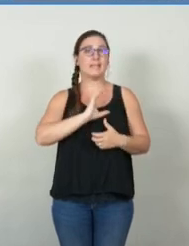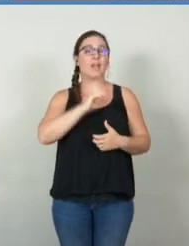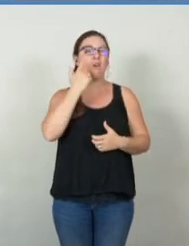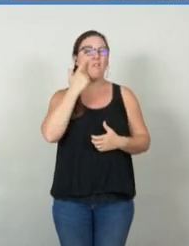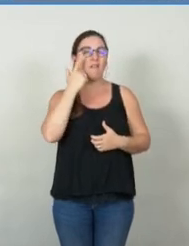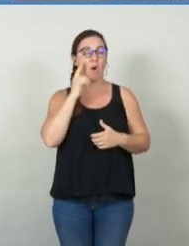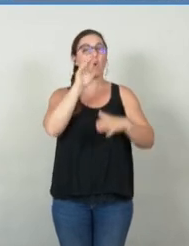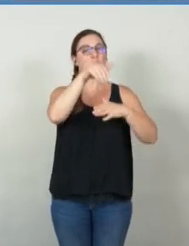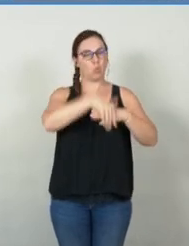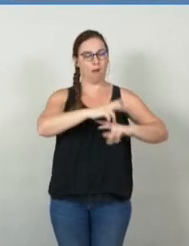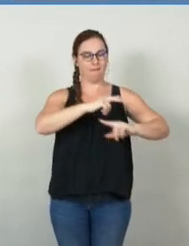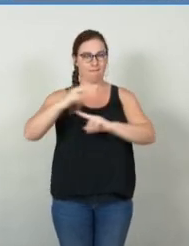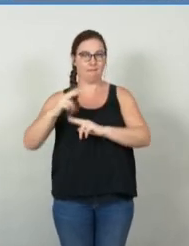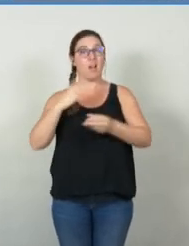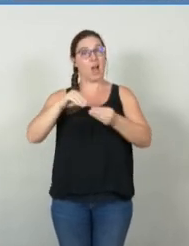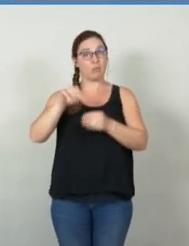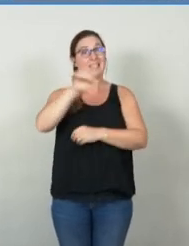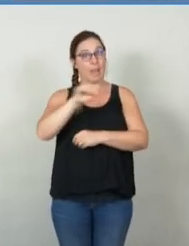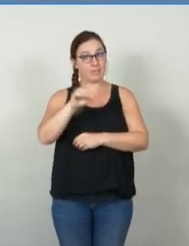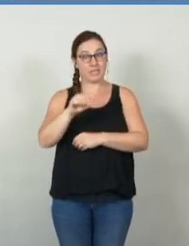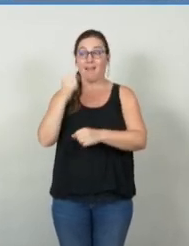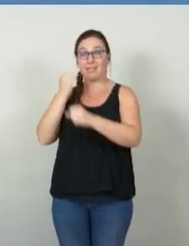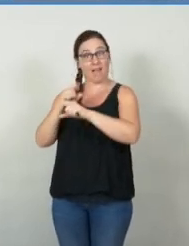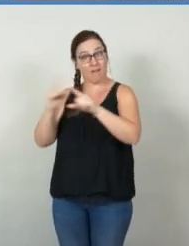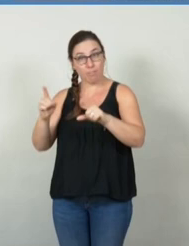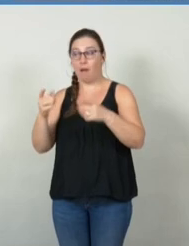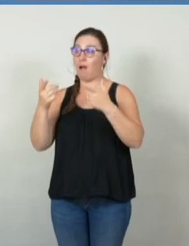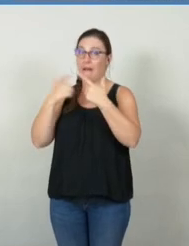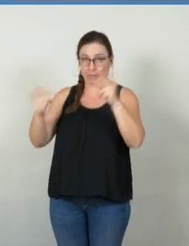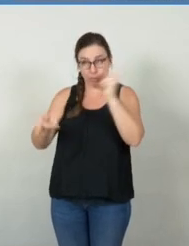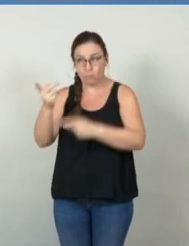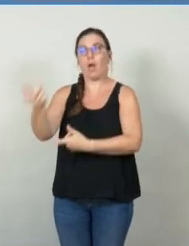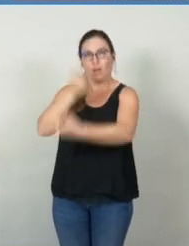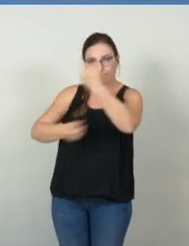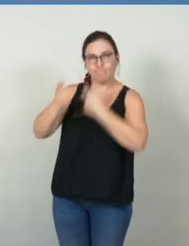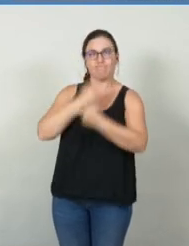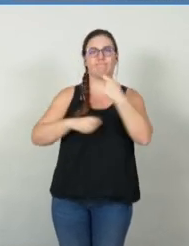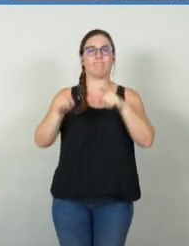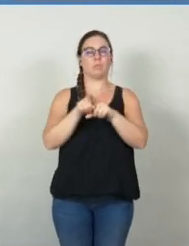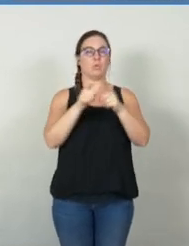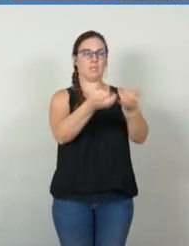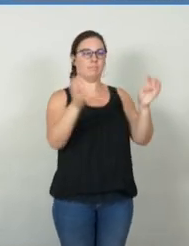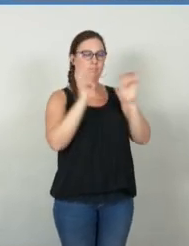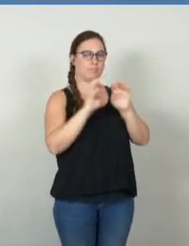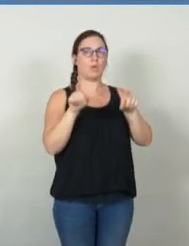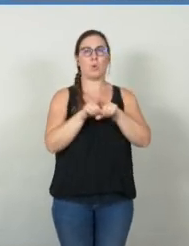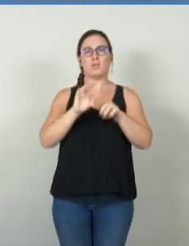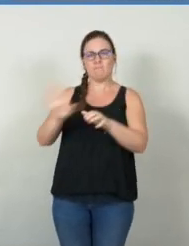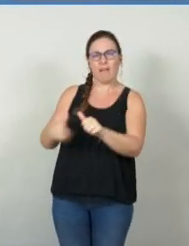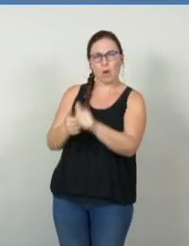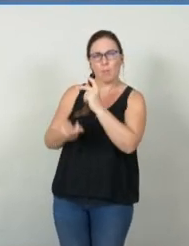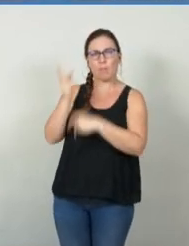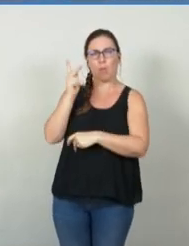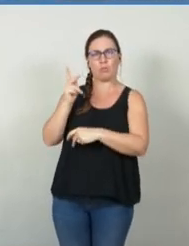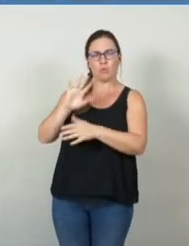des créneaux en soirée des créneaux le samedi pour permettre une plus grande disponibilité de ces personnes et puis un accompagnement plus fort pour avoir